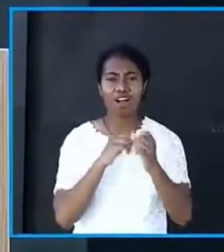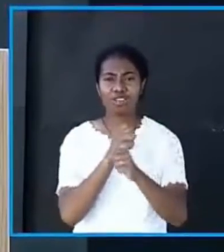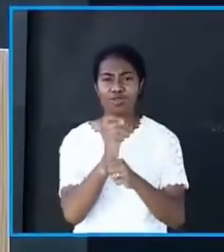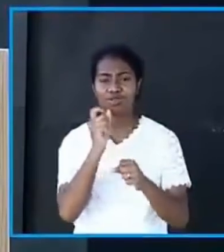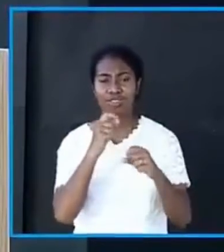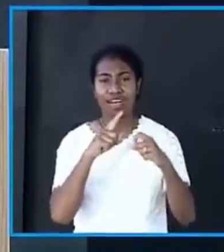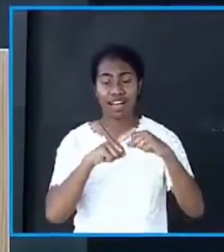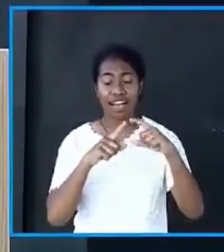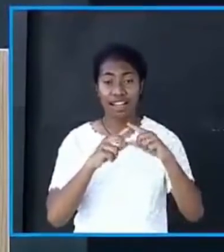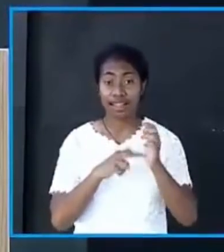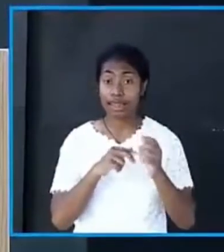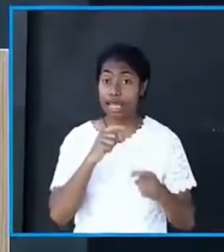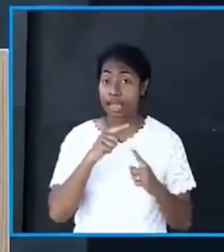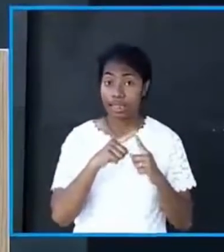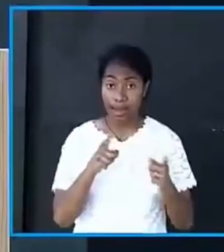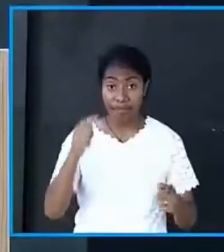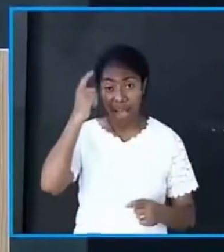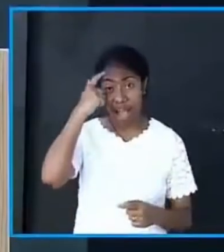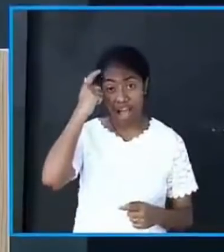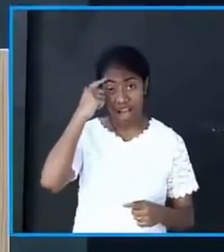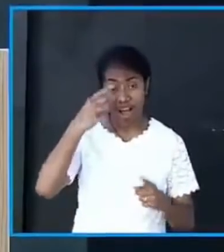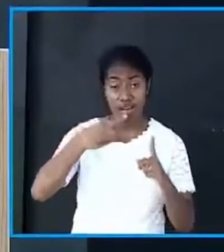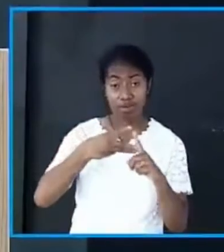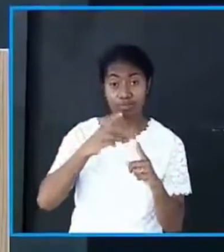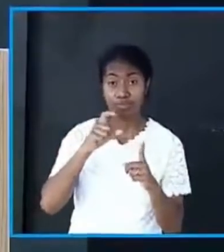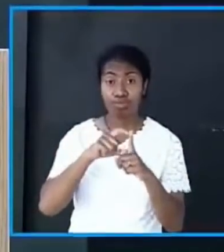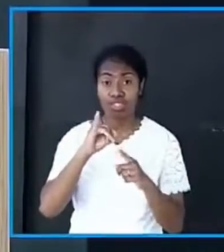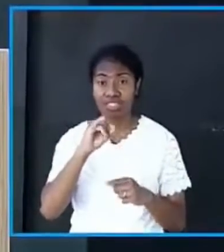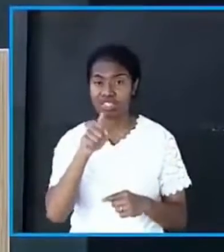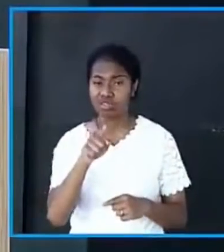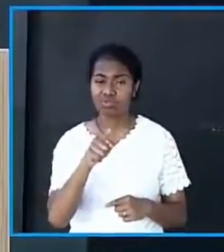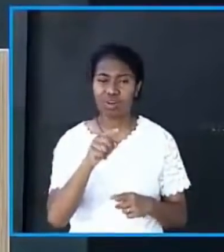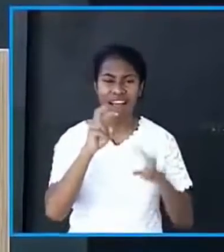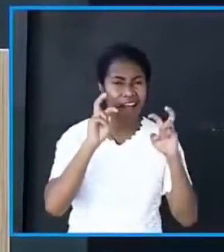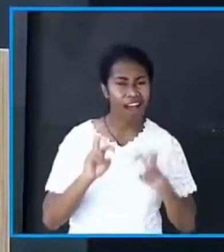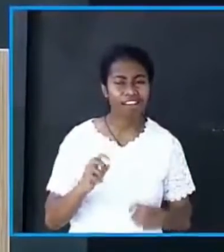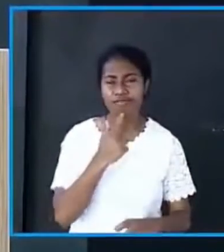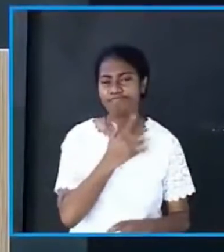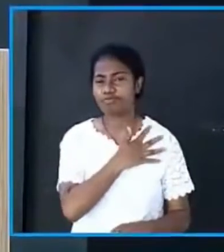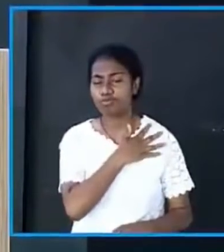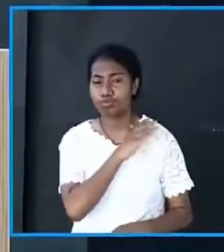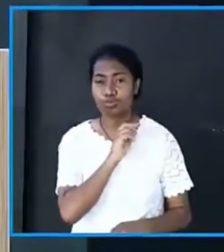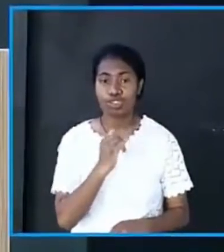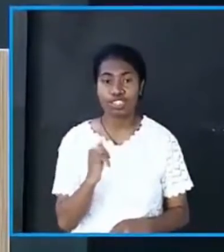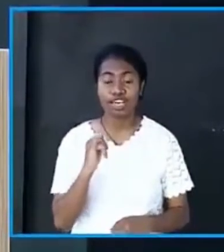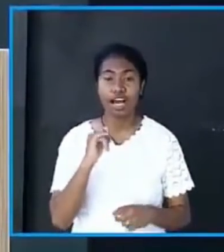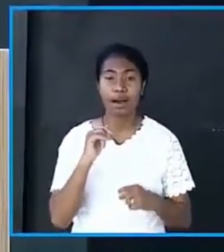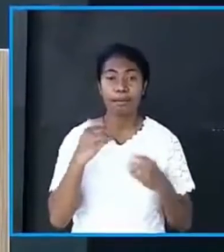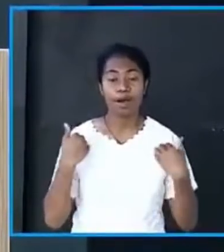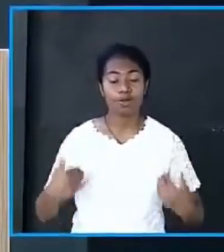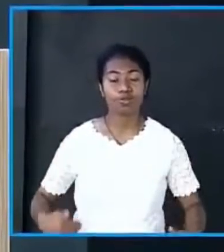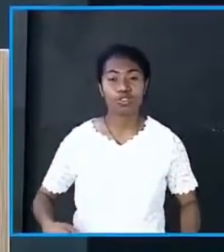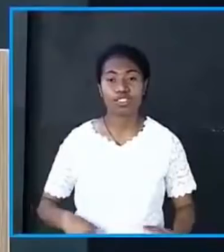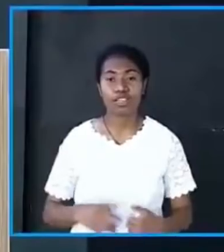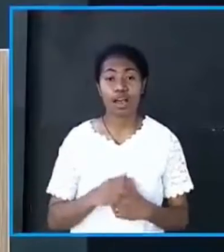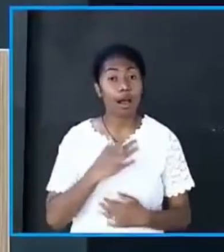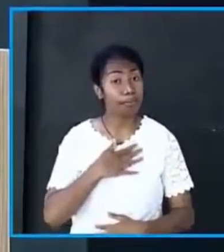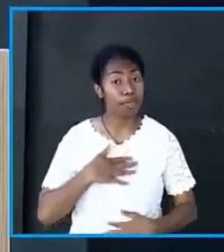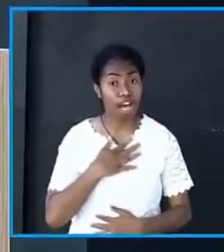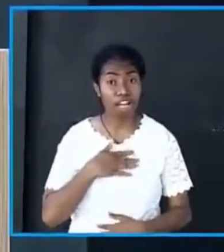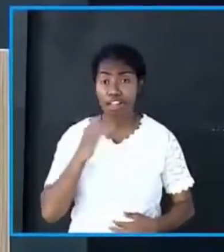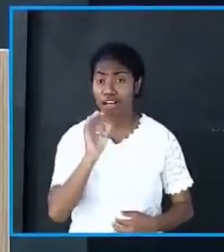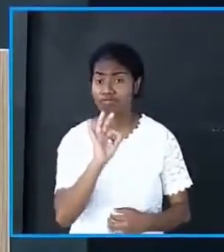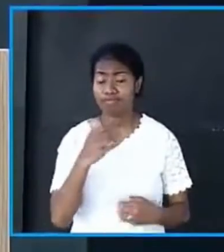akal budi itu adalah kas manusia sebagai gambar dan rupa Allah Hai binatang